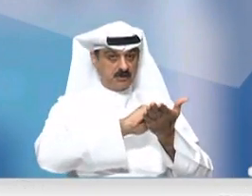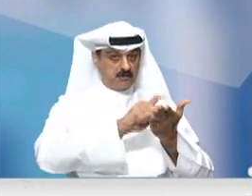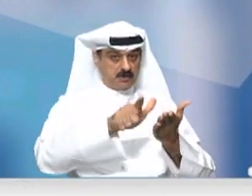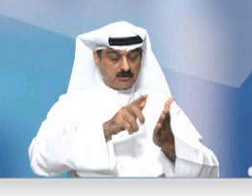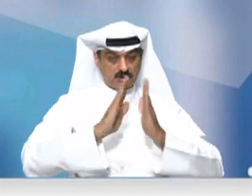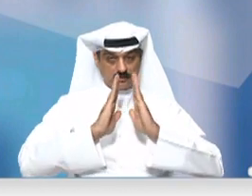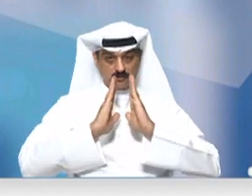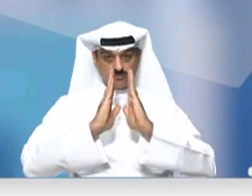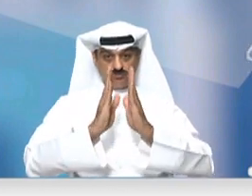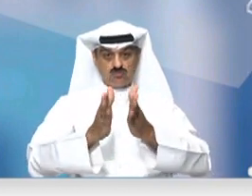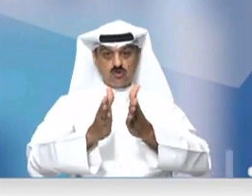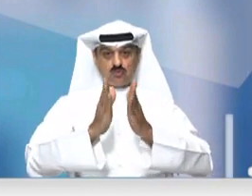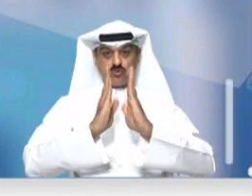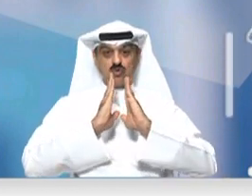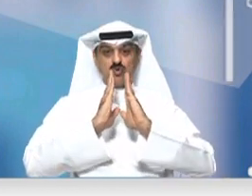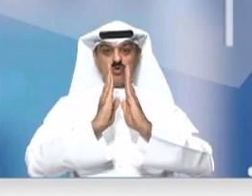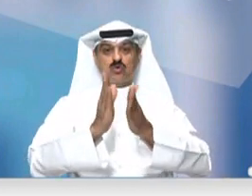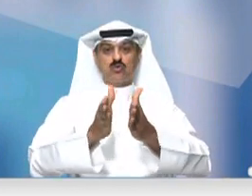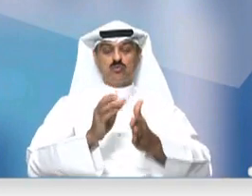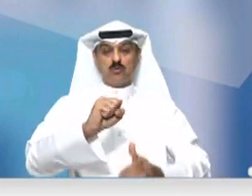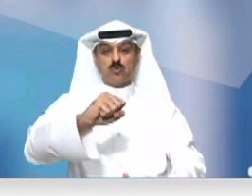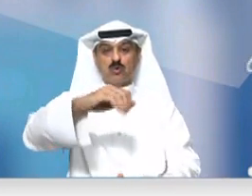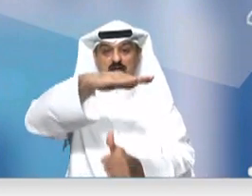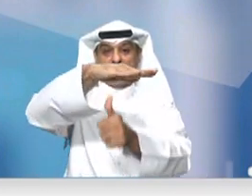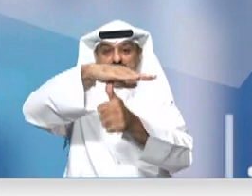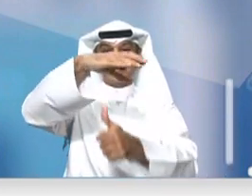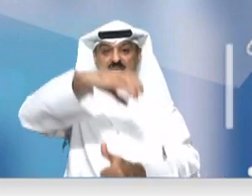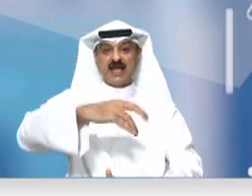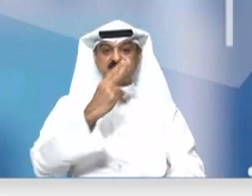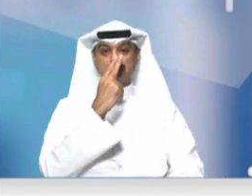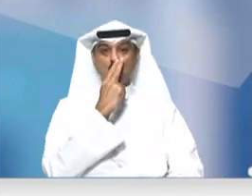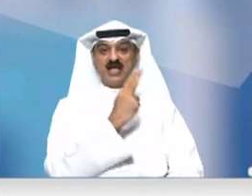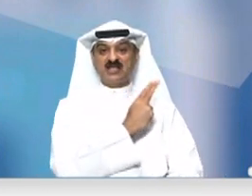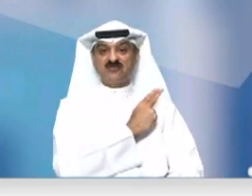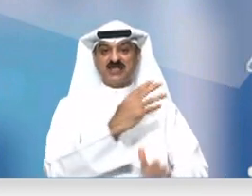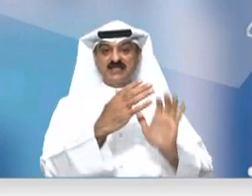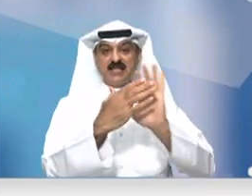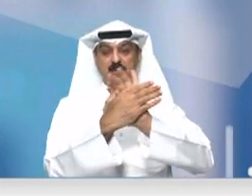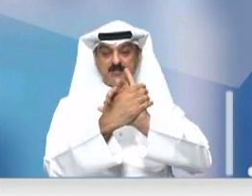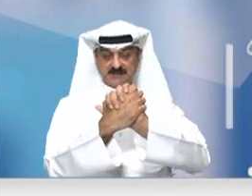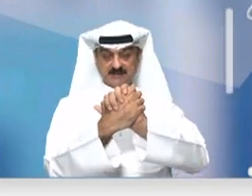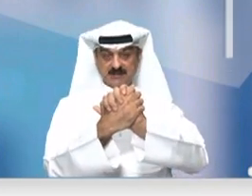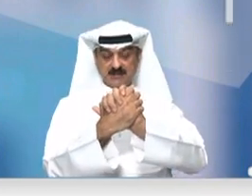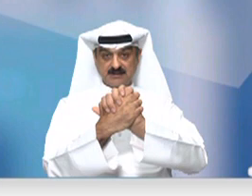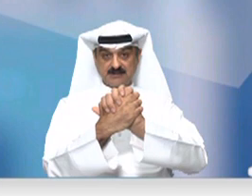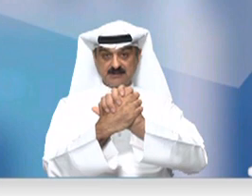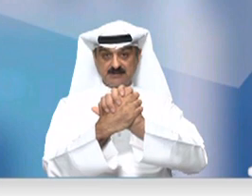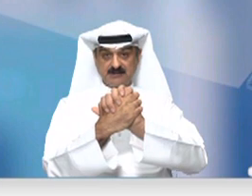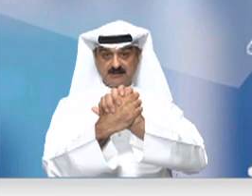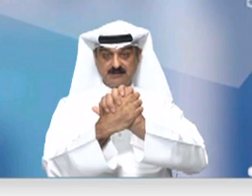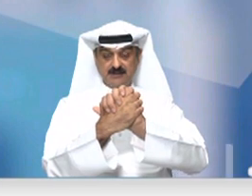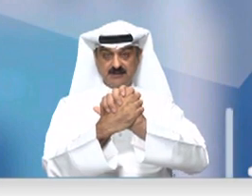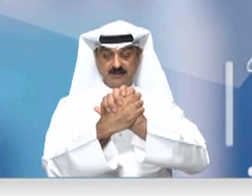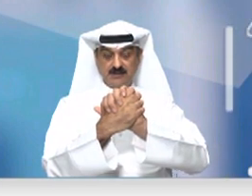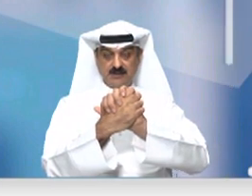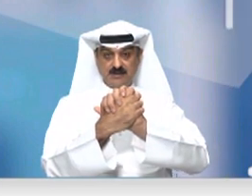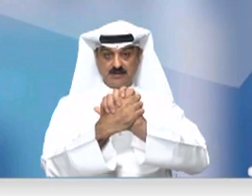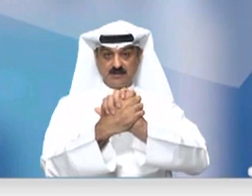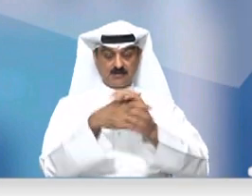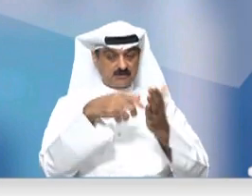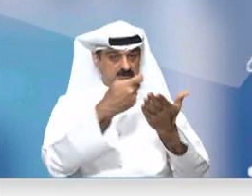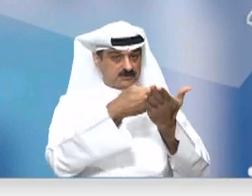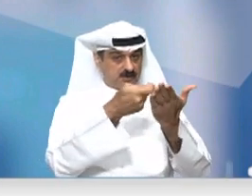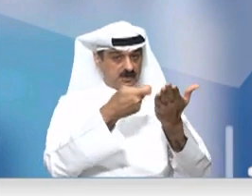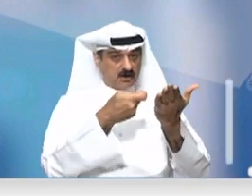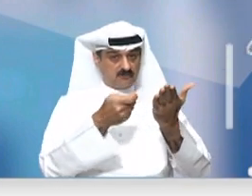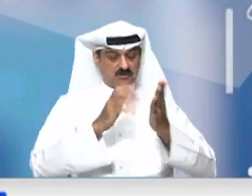ببرق تهنئه الى فخامه الرئيس تولام رئيس جمهوريه فيتنام الاشتراكيه الصديقه ضمنها